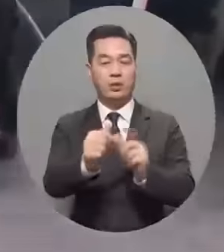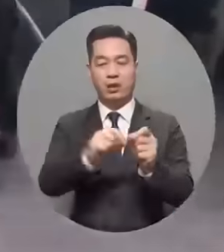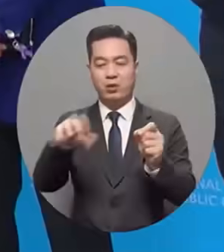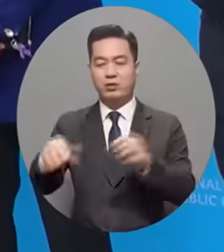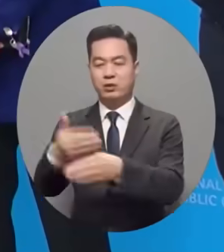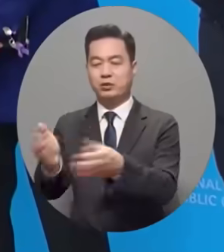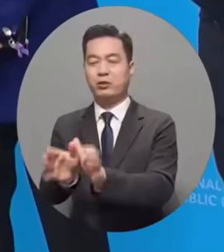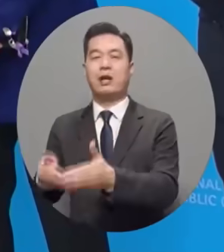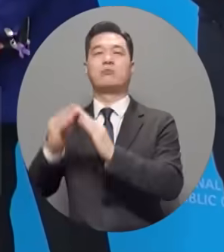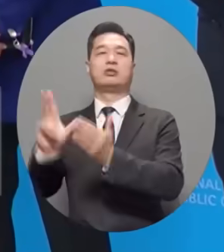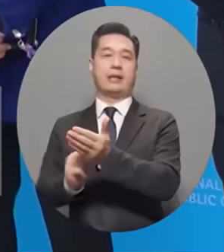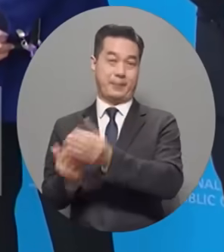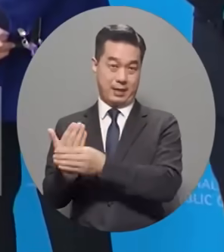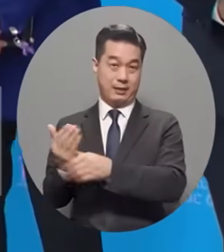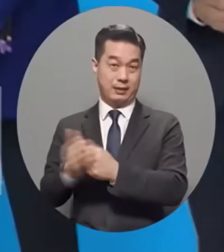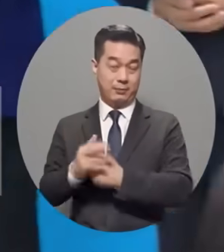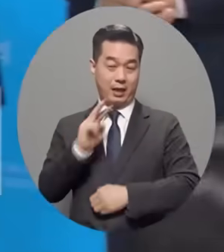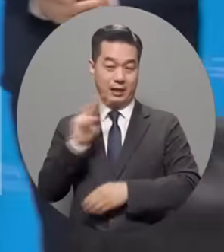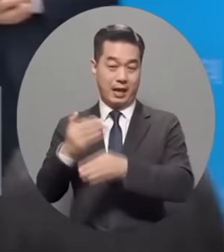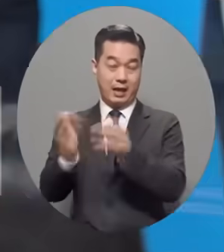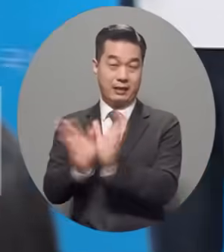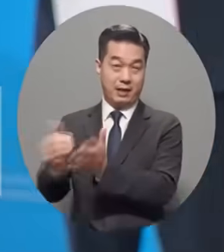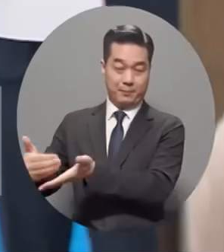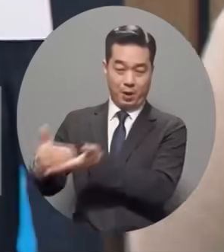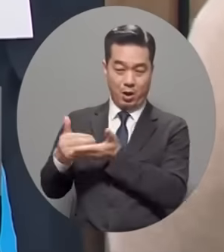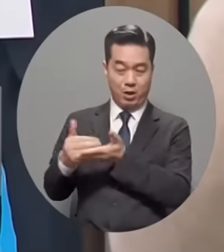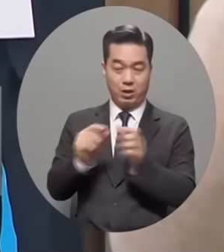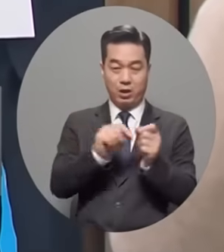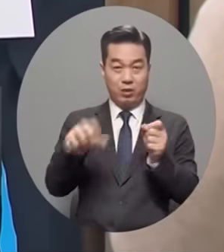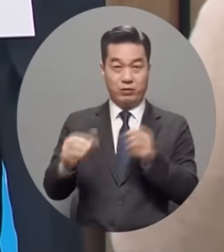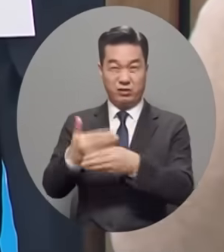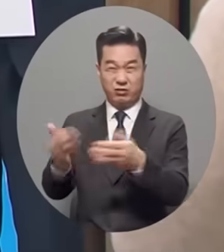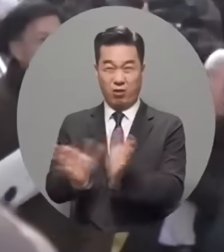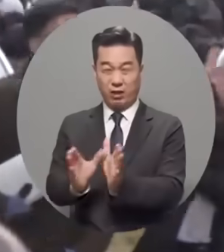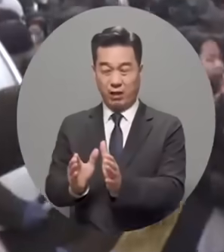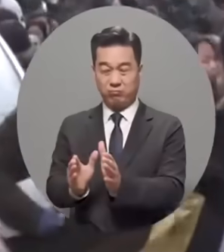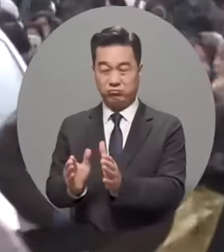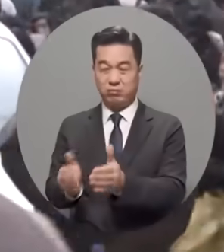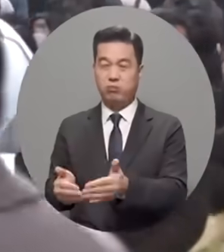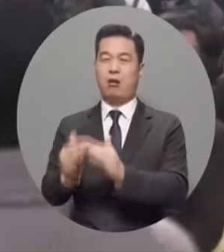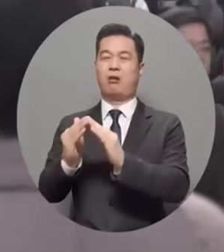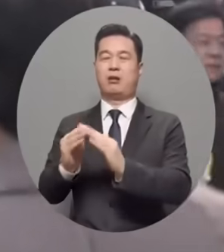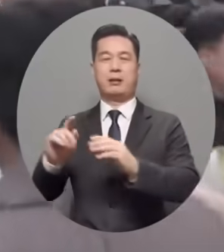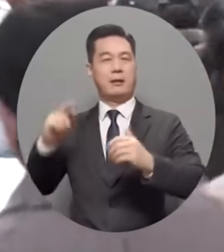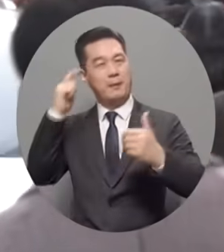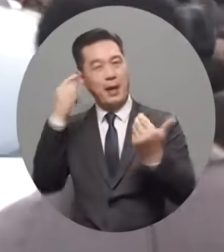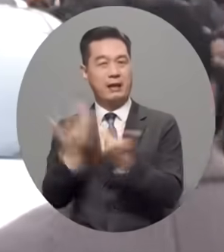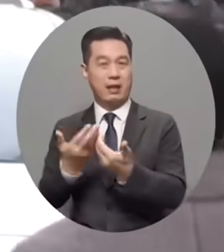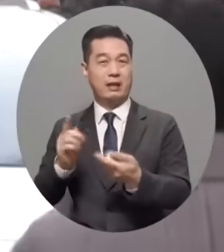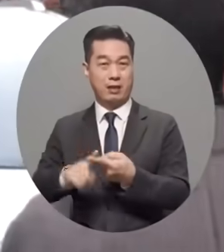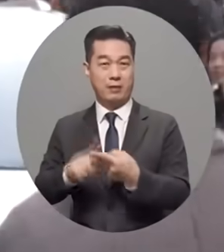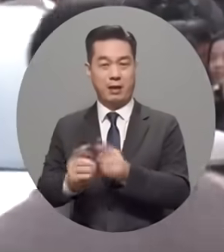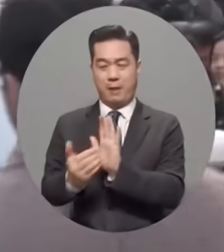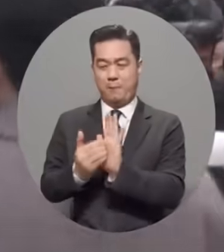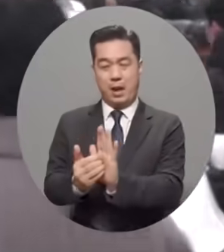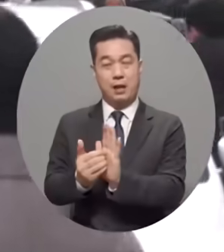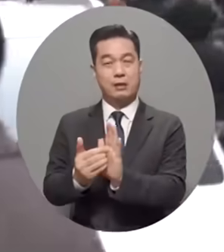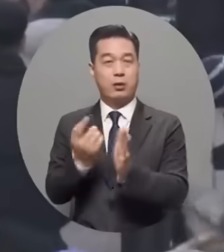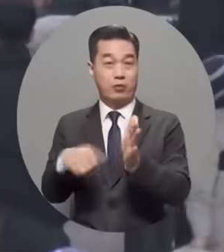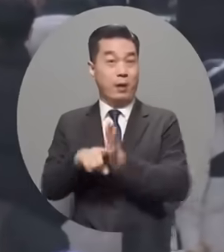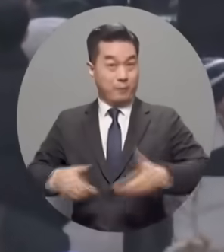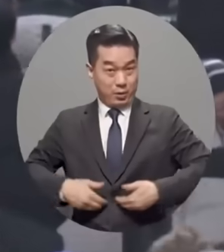낳았습니다. 야당 일각에서 요구하는 위성정당 출연 방지법에 대해선 위성정당 논란을 막기 위해 필요하다는